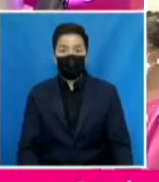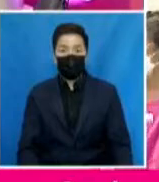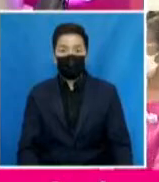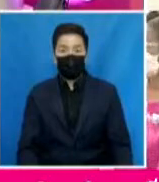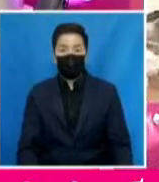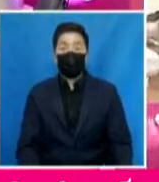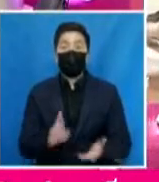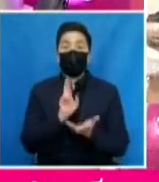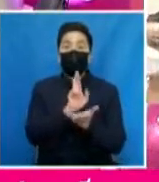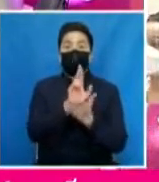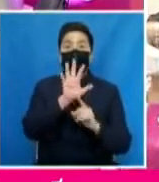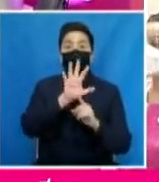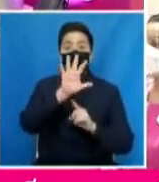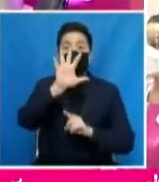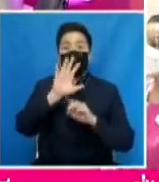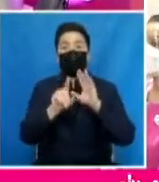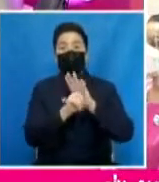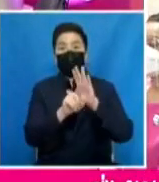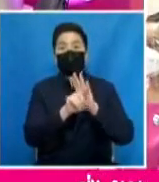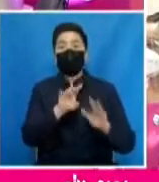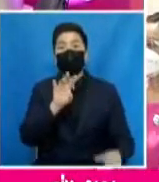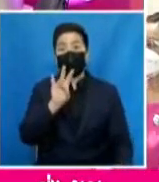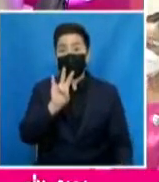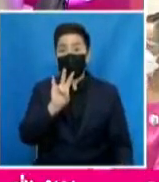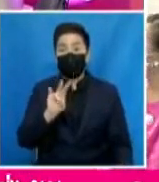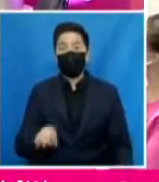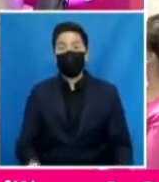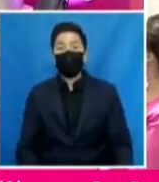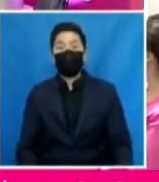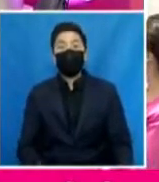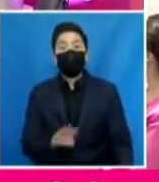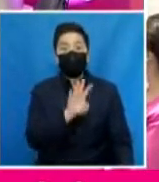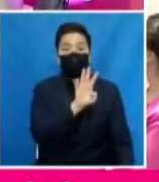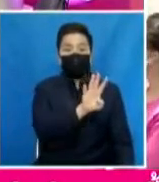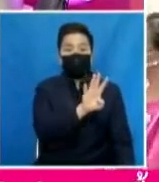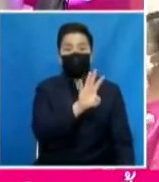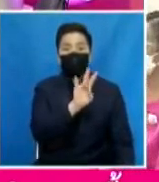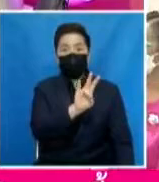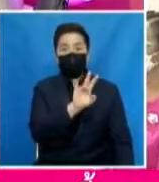อันดับที่5หมุนครั้งที่7เลขที่ออก